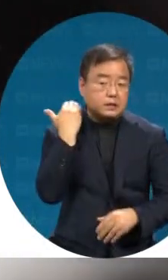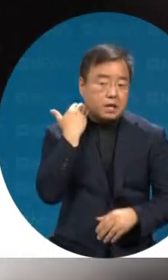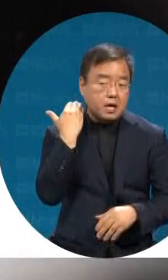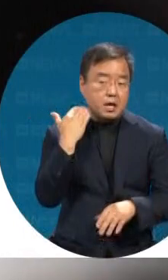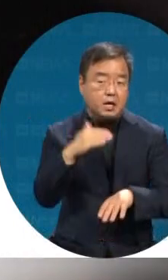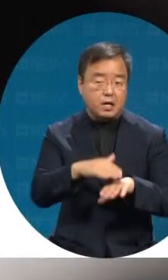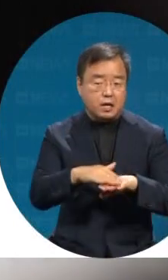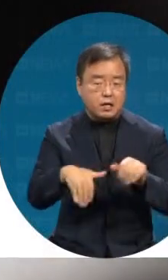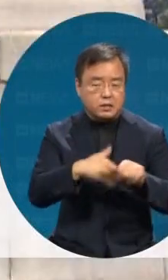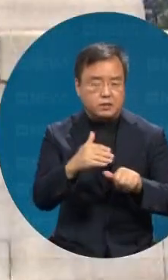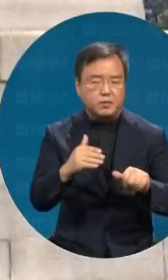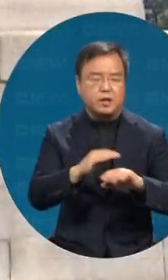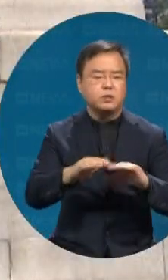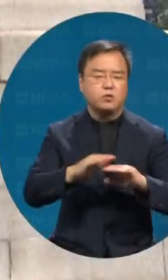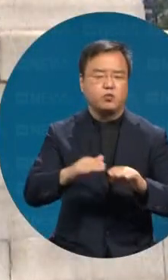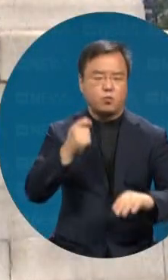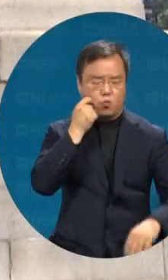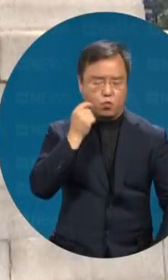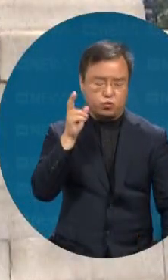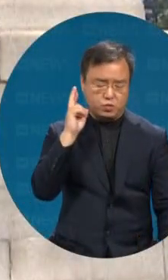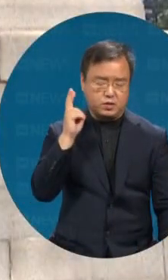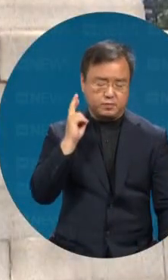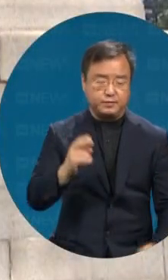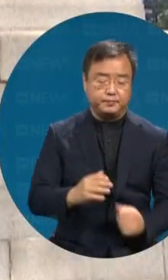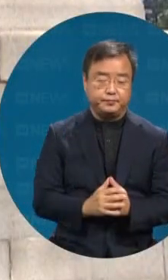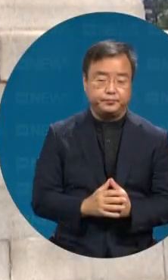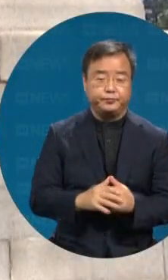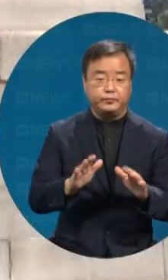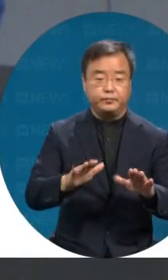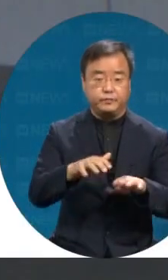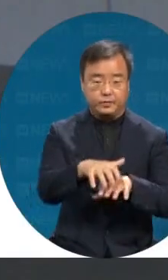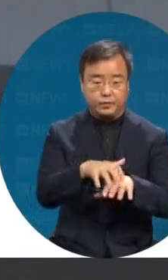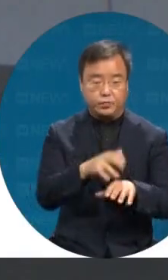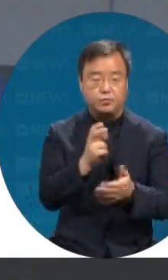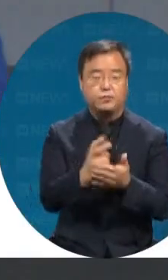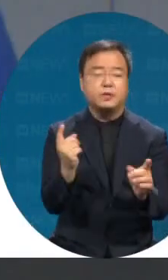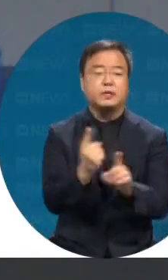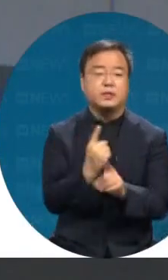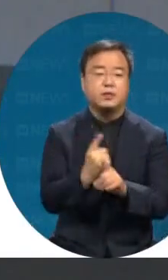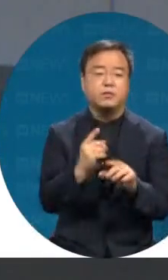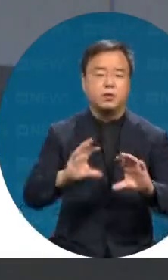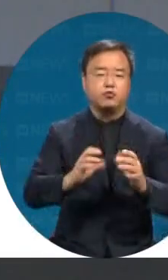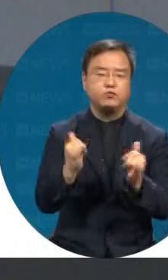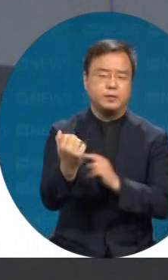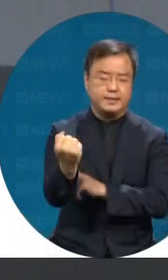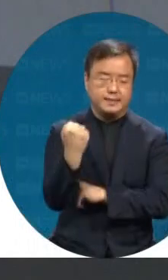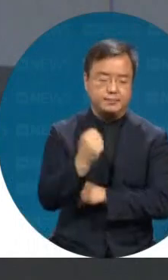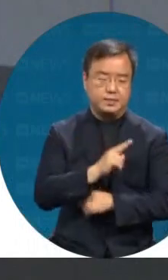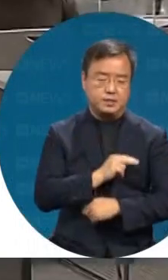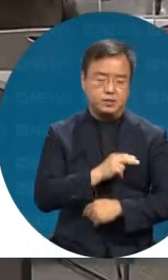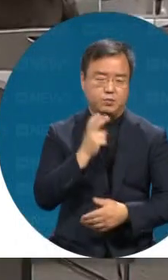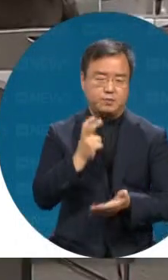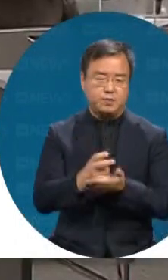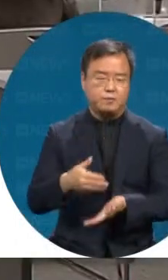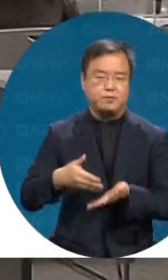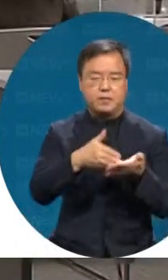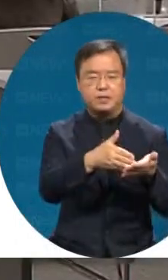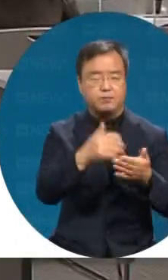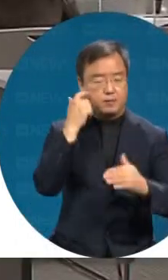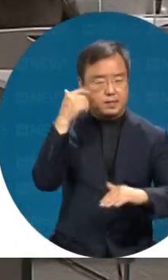없게 되는 거죠 정보조직법 개정안은 오늘 중 국민의원 입법으로 발의될 예정입니다 정부와